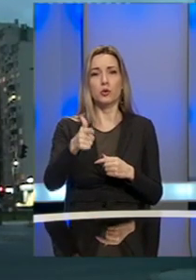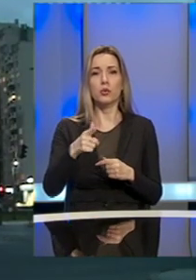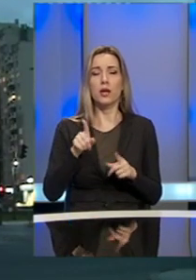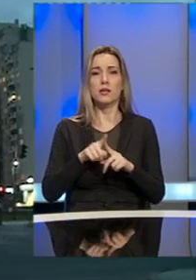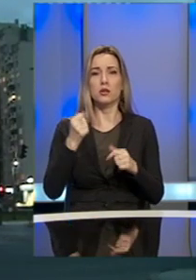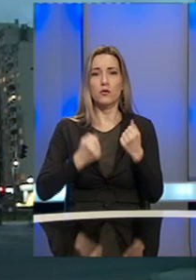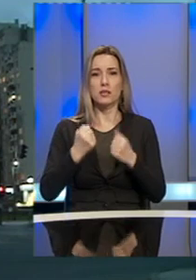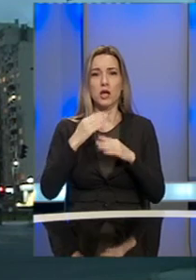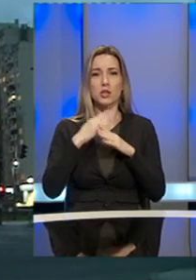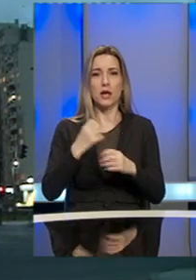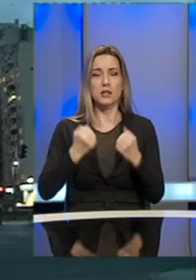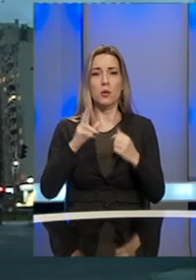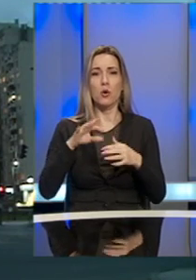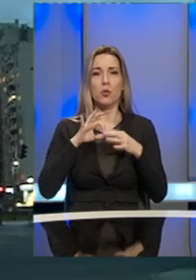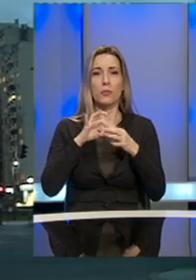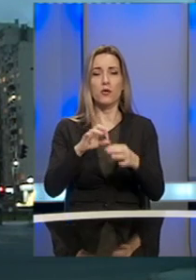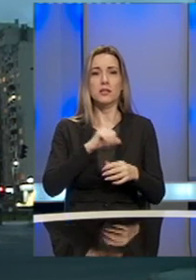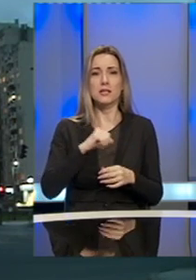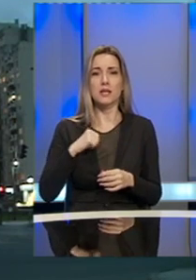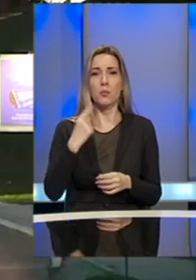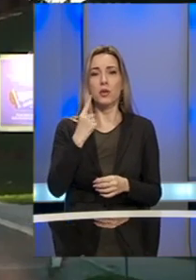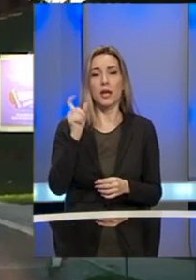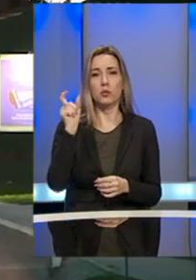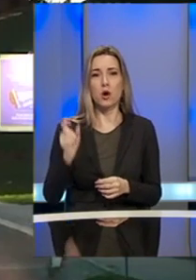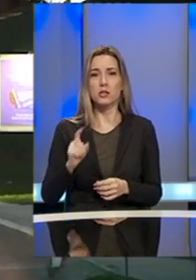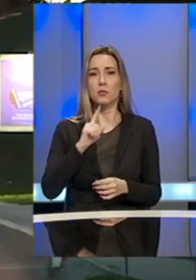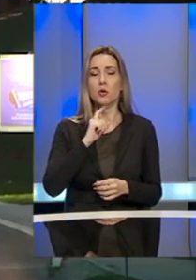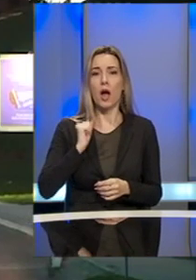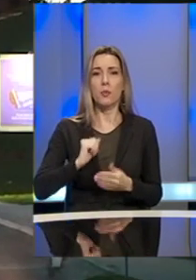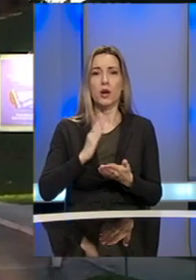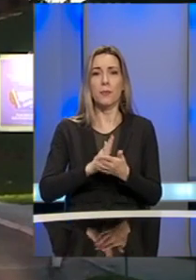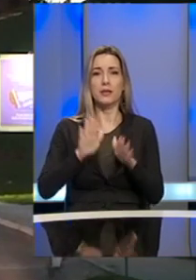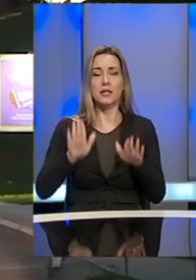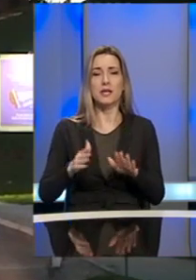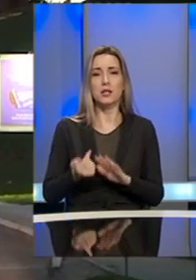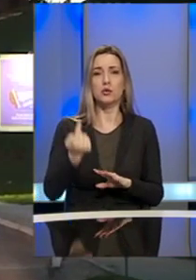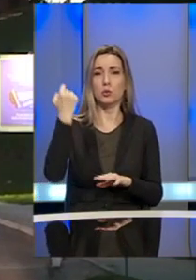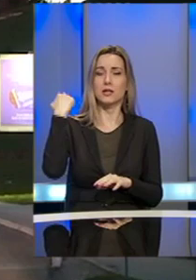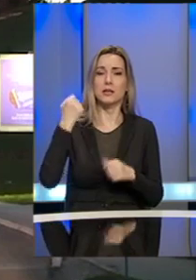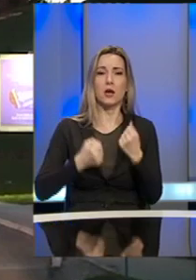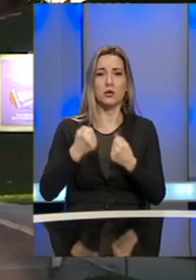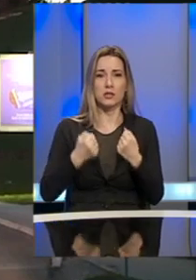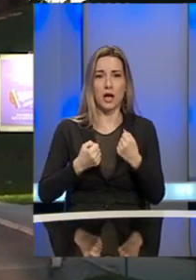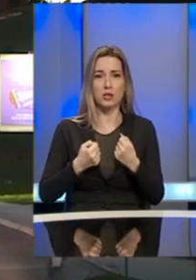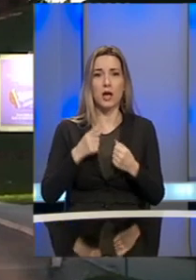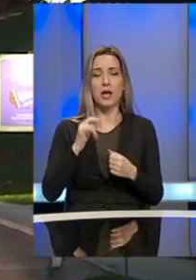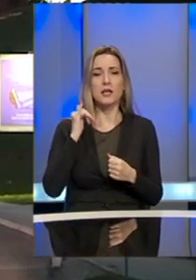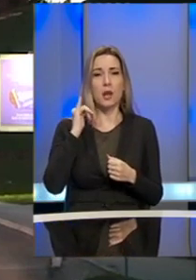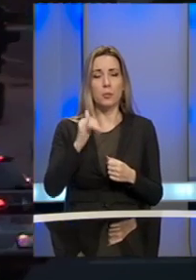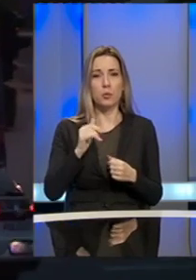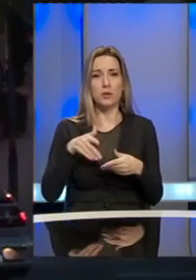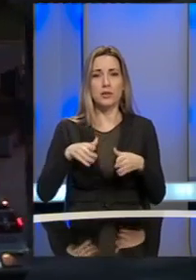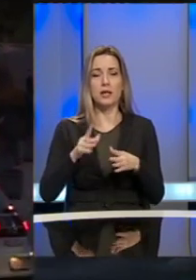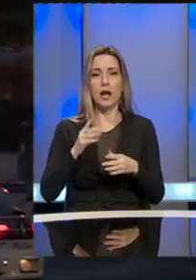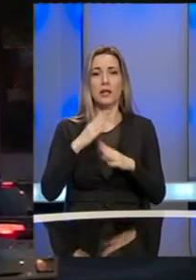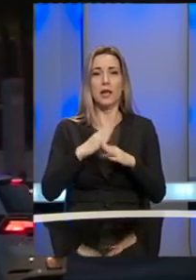Također, vozači taksi vozila smiju prevoziti samo jednu osobu koja mora biti na sjedištu iza vozača. I za putnika i za